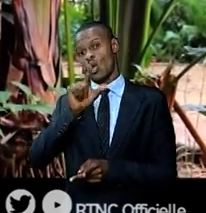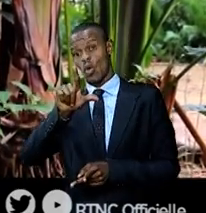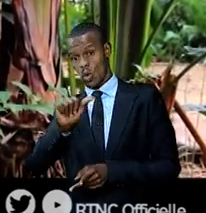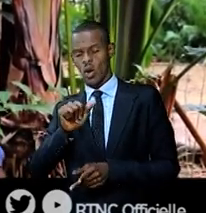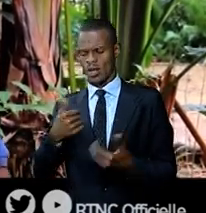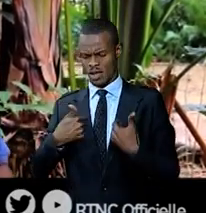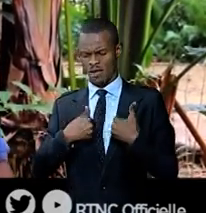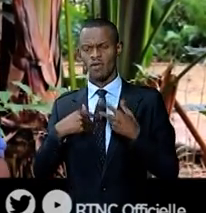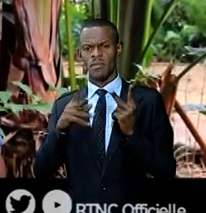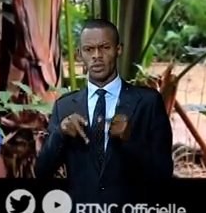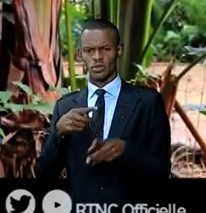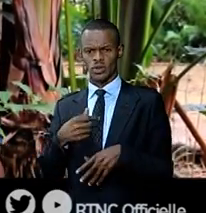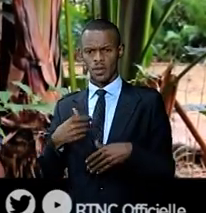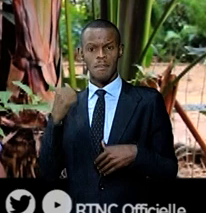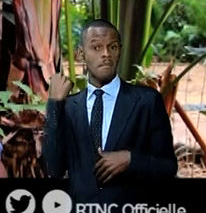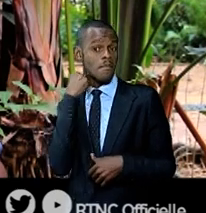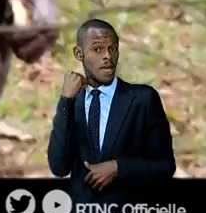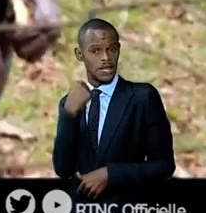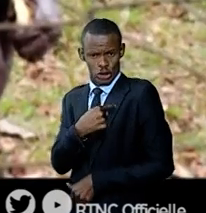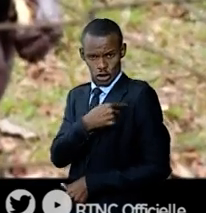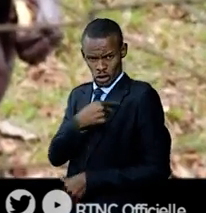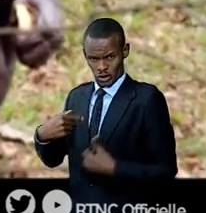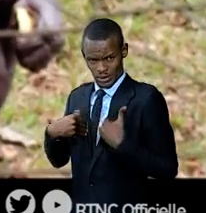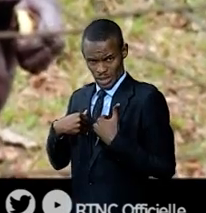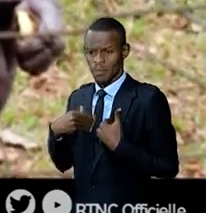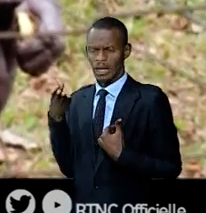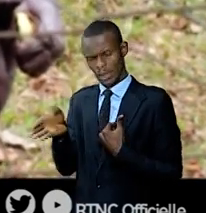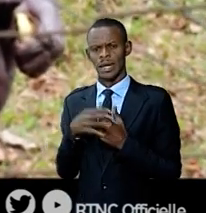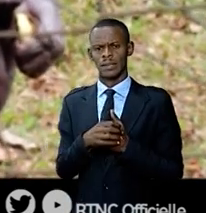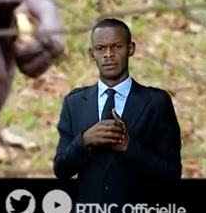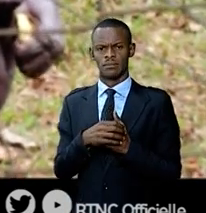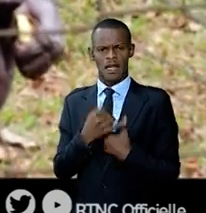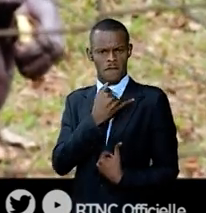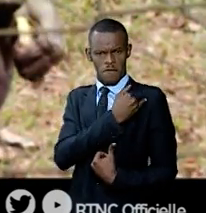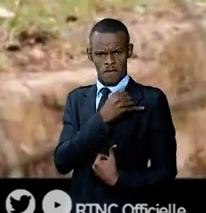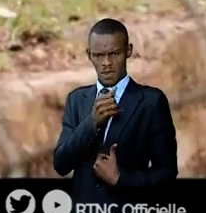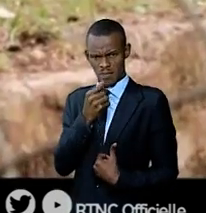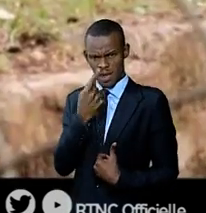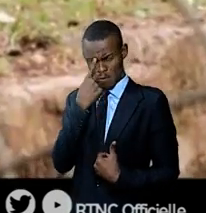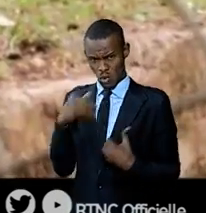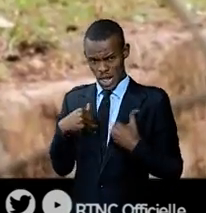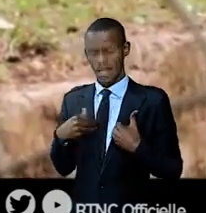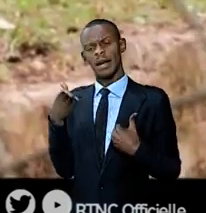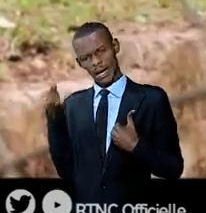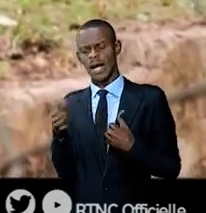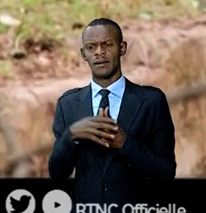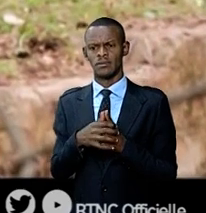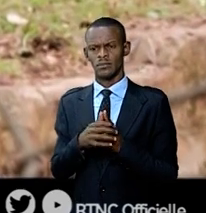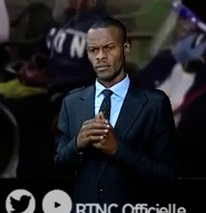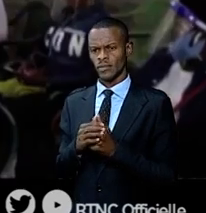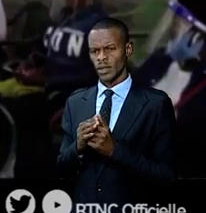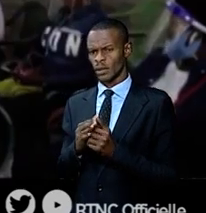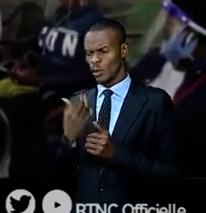deux médecins vétérinaires et deux infirmières qui s'occupent de ces soins de ces animaux une fois arrivés au